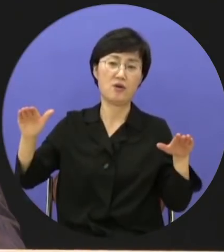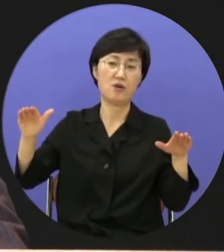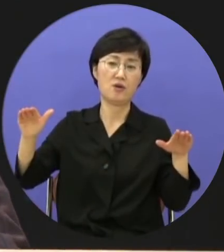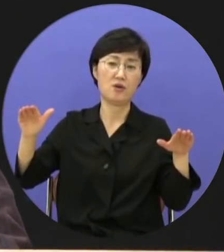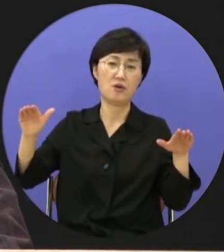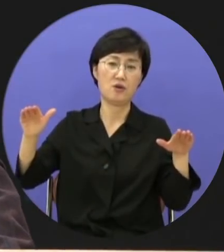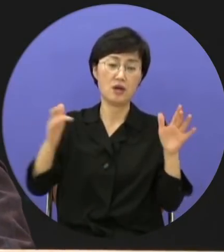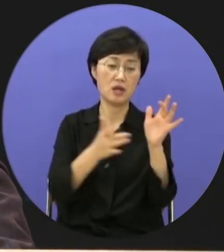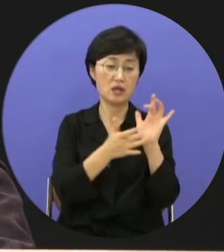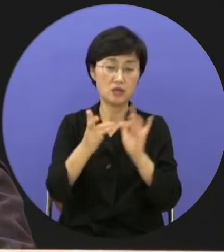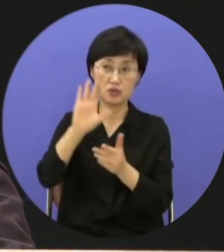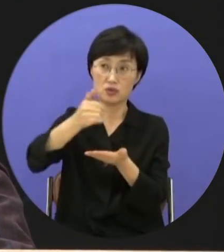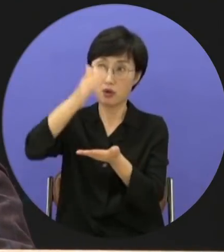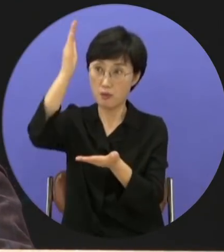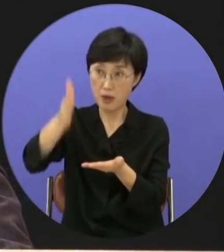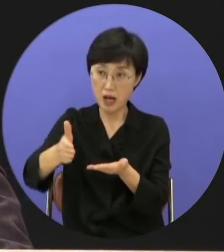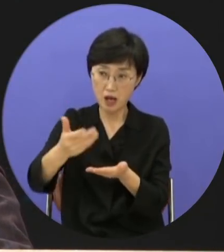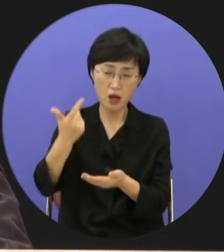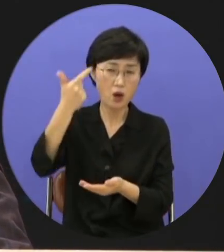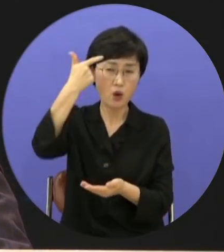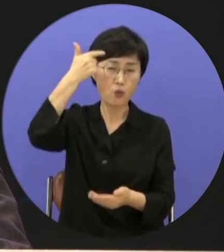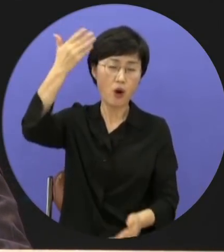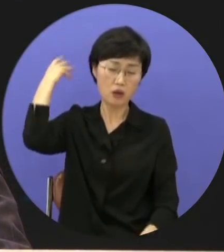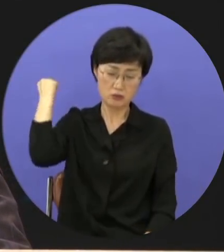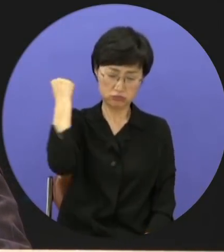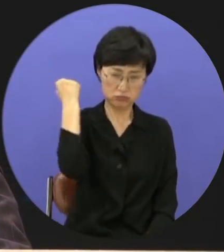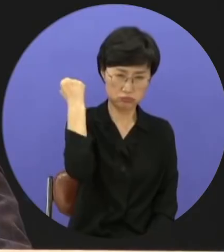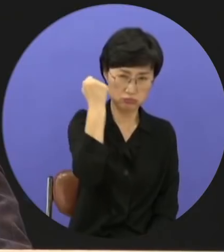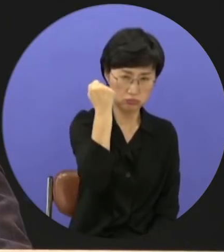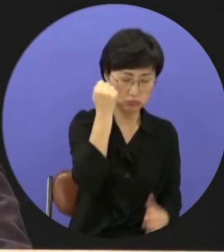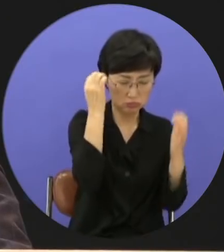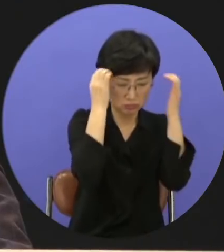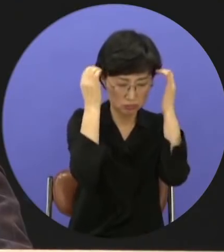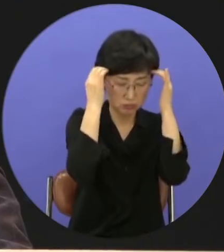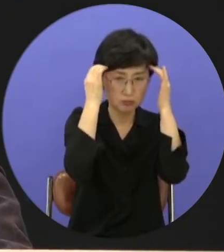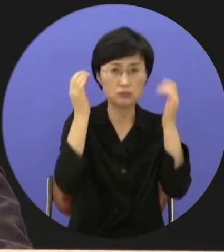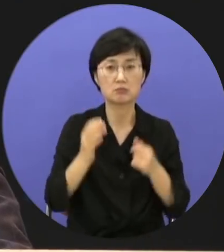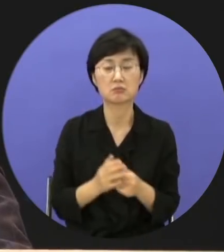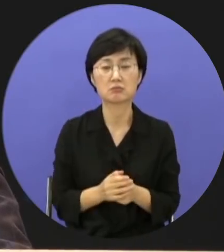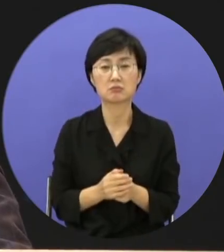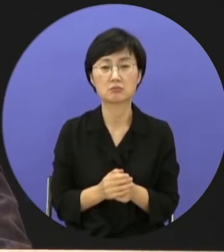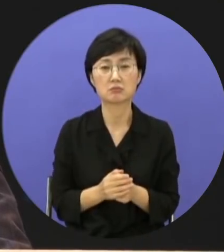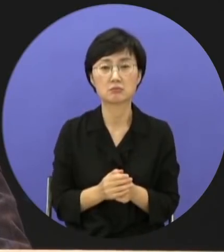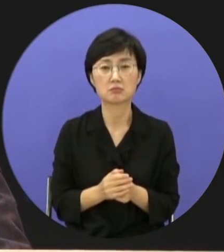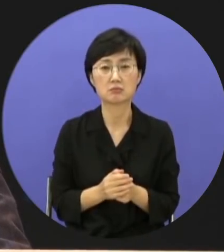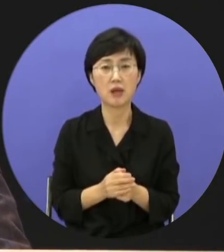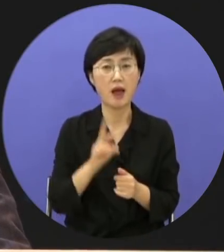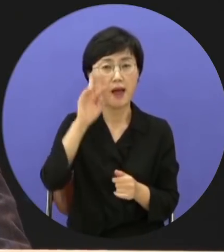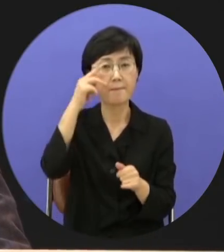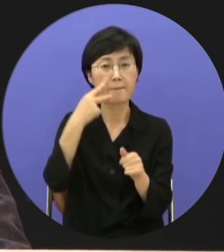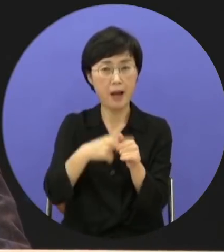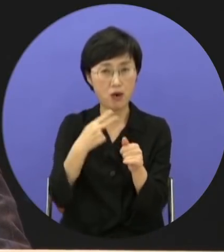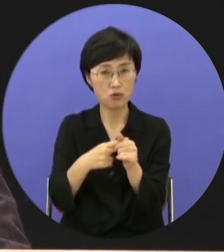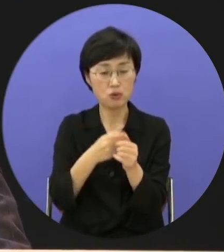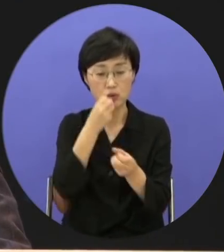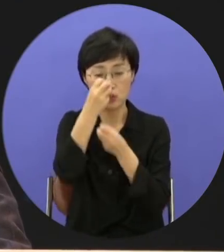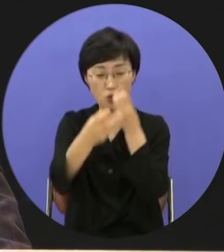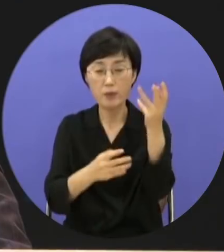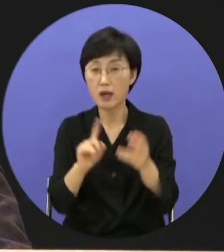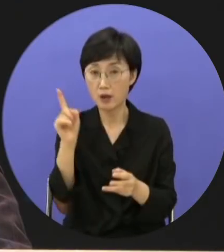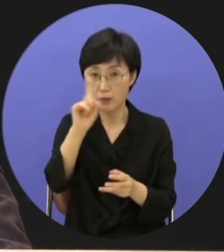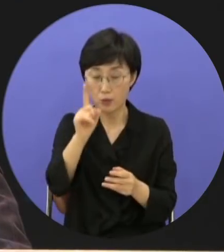your past will not be resolved. 굉장히 중요한 얘기죠. These words are very important. 바울이 이렇게 고백했습니다. This is what Paul